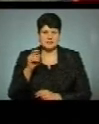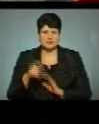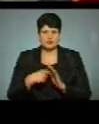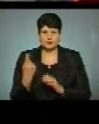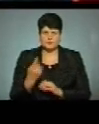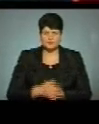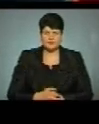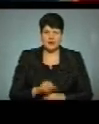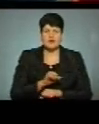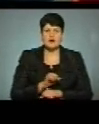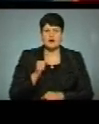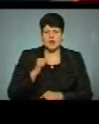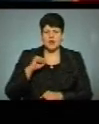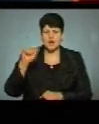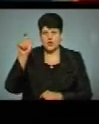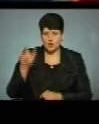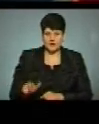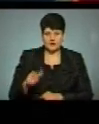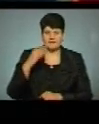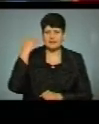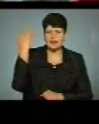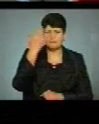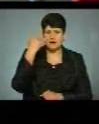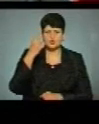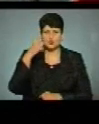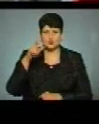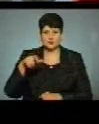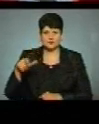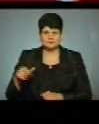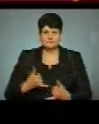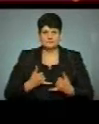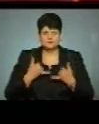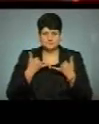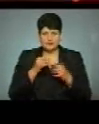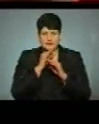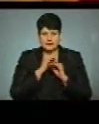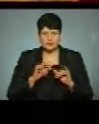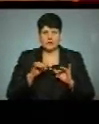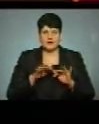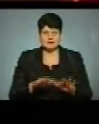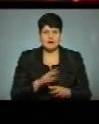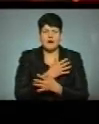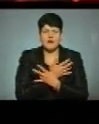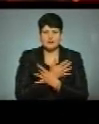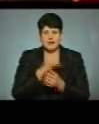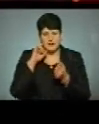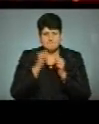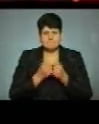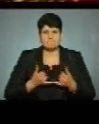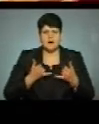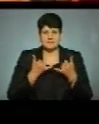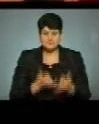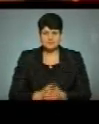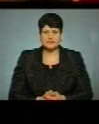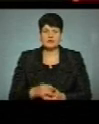Героїв Небесної Сотні вшанували в Тернополі під час тихої акції «Ангели пам'яті». Проєкт «Герої Небесної Сотні